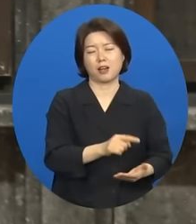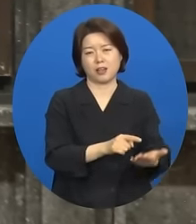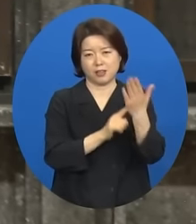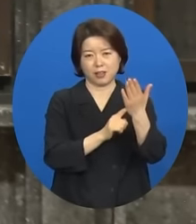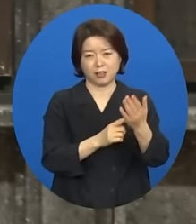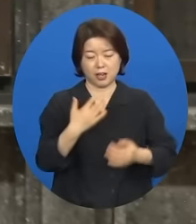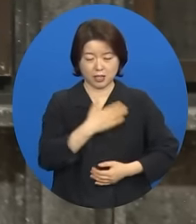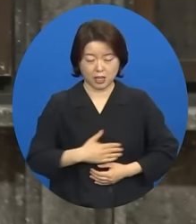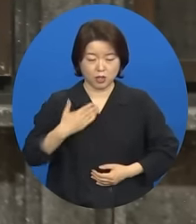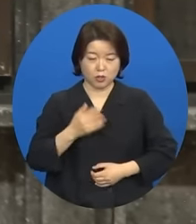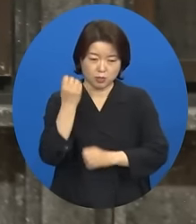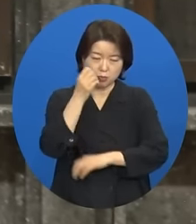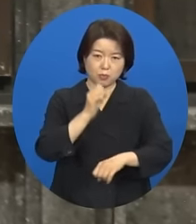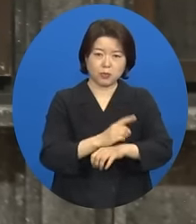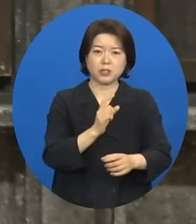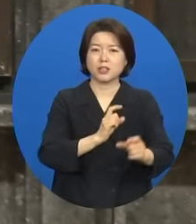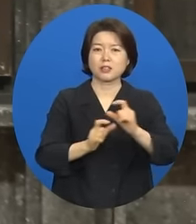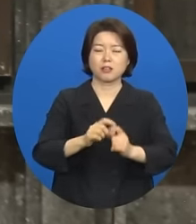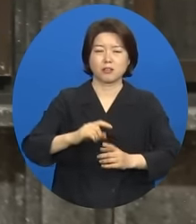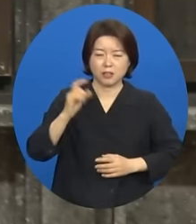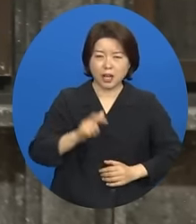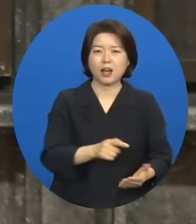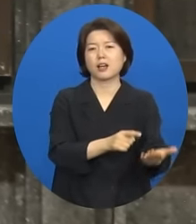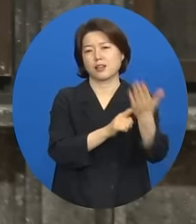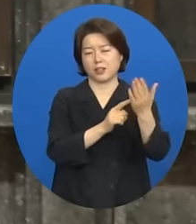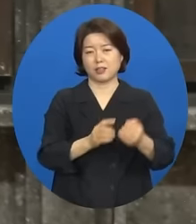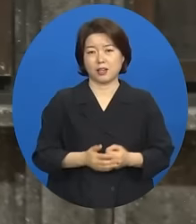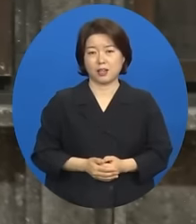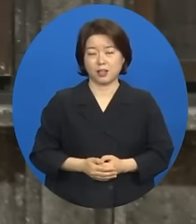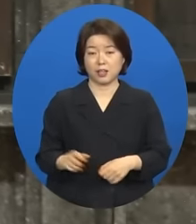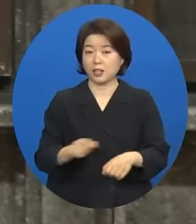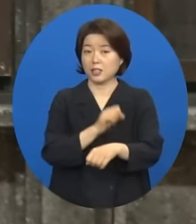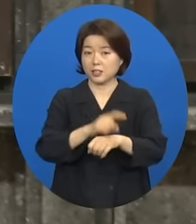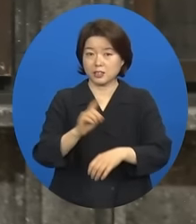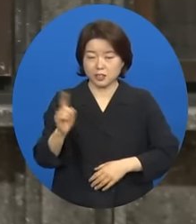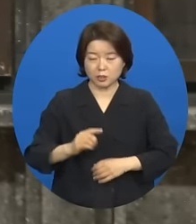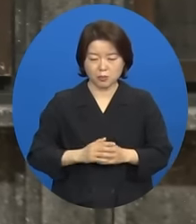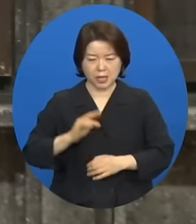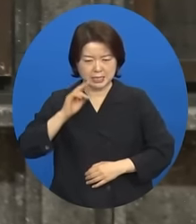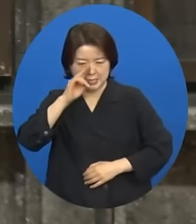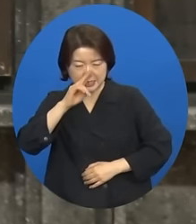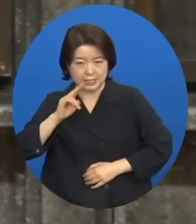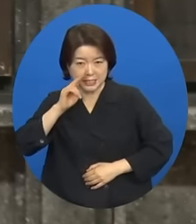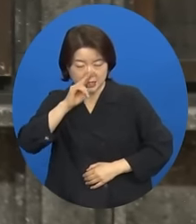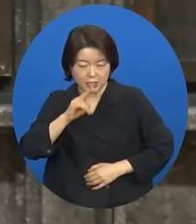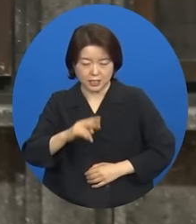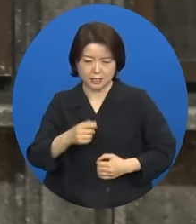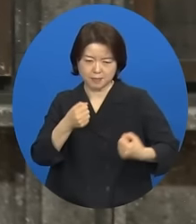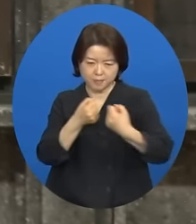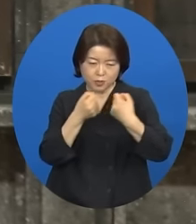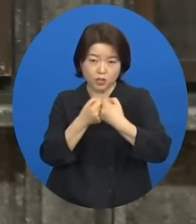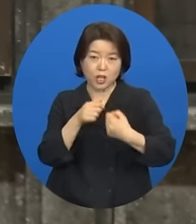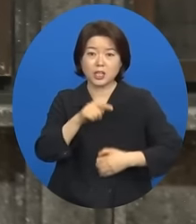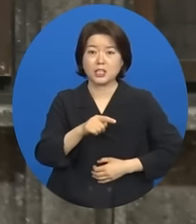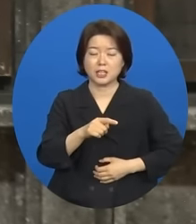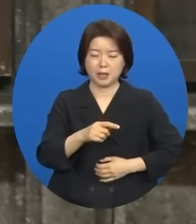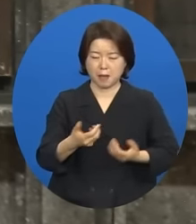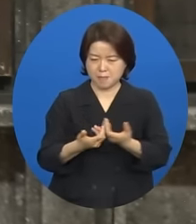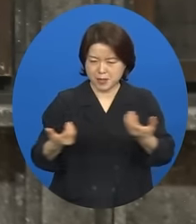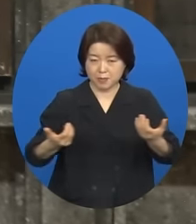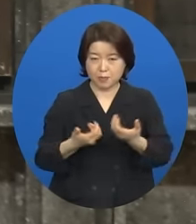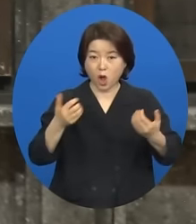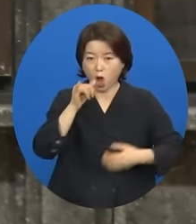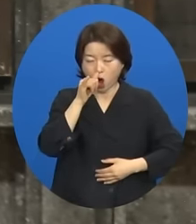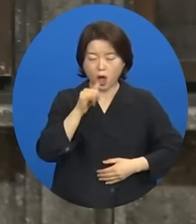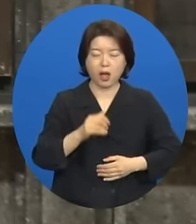자신의 육신의 본성이 훨씬 더 강한 거예요. 그 특징이 뭐냐면 시기, 질투, 투쟁입니다. 이 분쟁이라고 하는 이